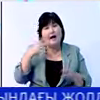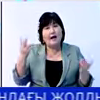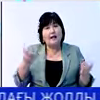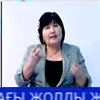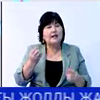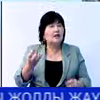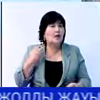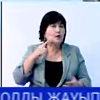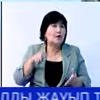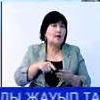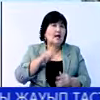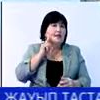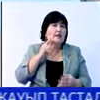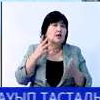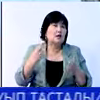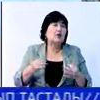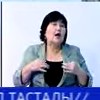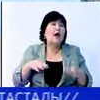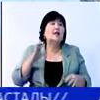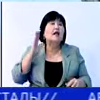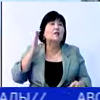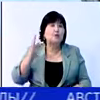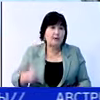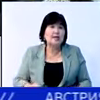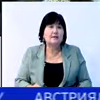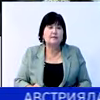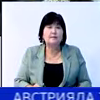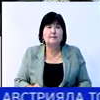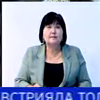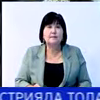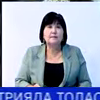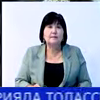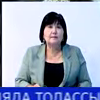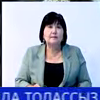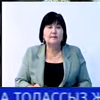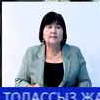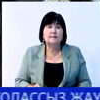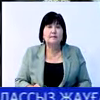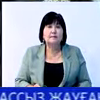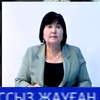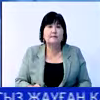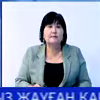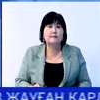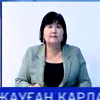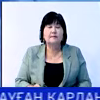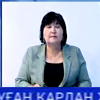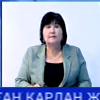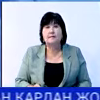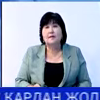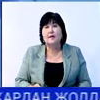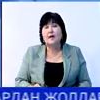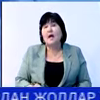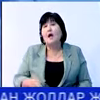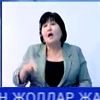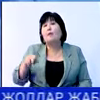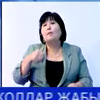енді Қызылорда қаласының жастары күні аталып өтпек. Елдес Әбділда, Шыңғыс Абаев, Қанат Махамбетов, Қызылорда телеарнасы.